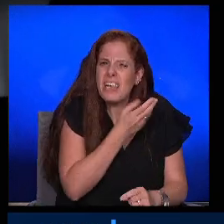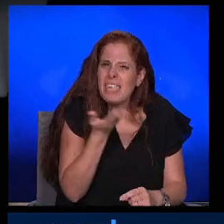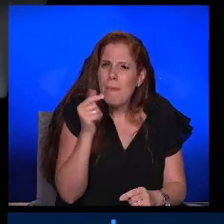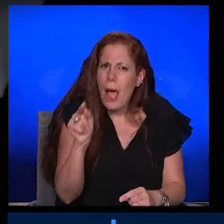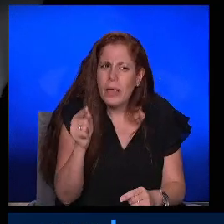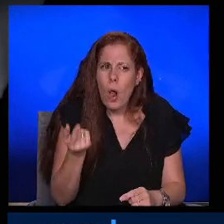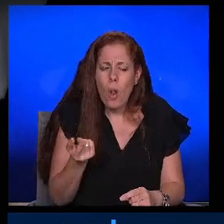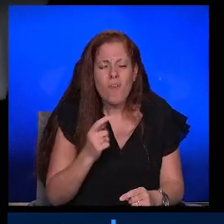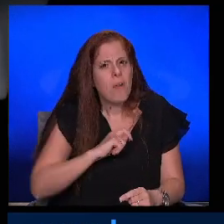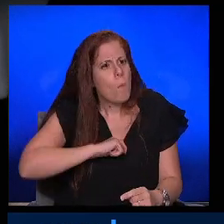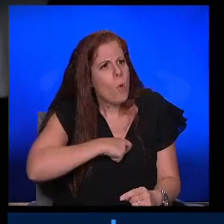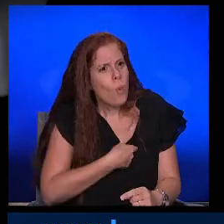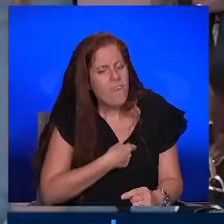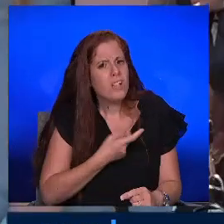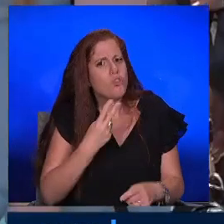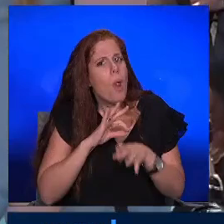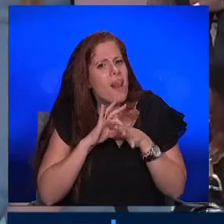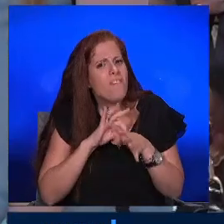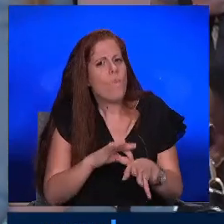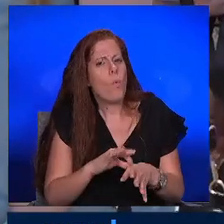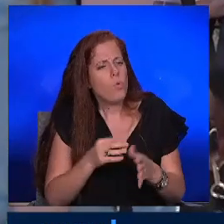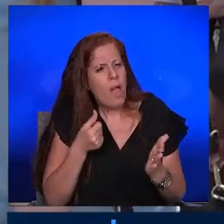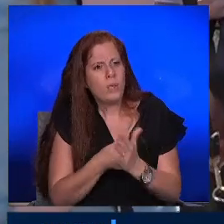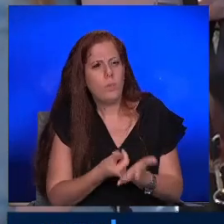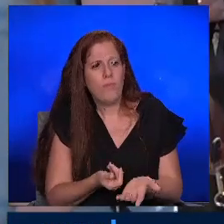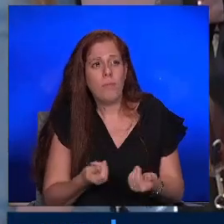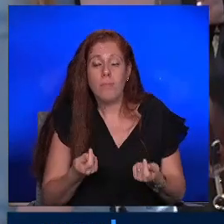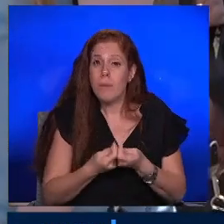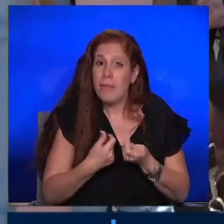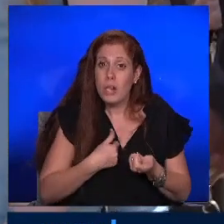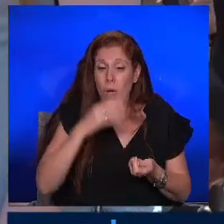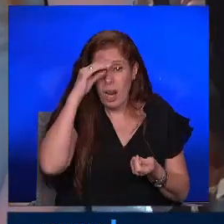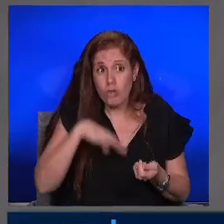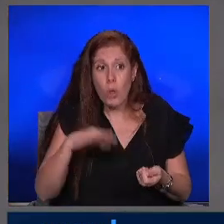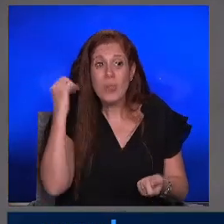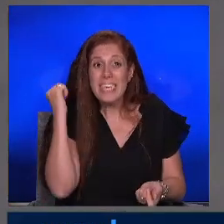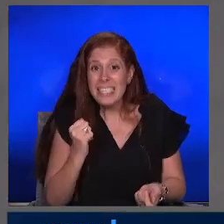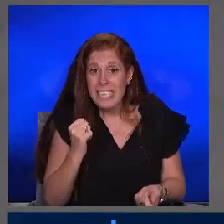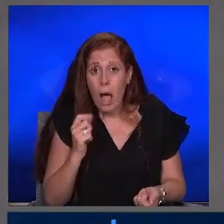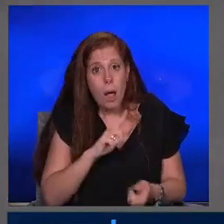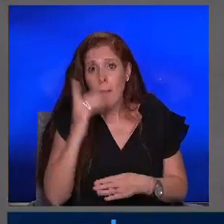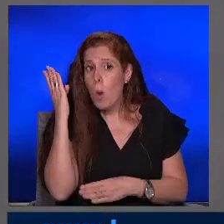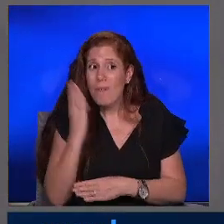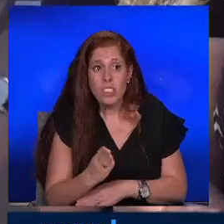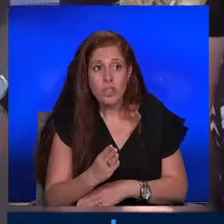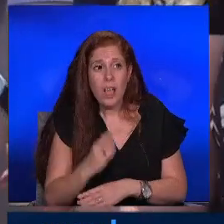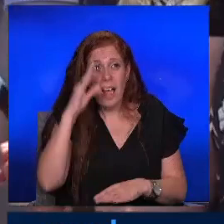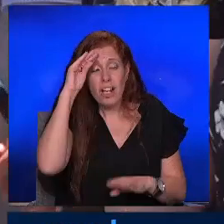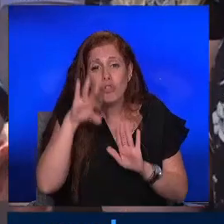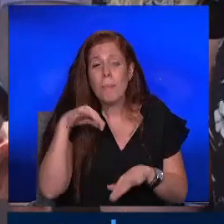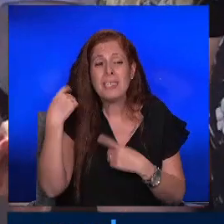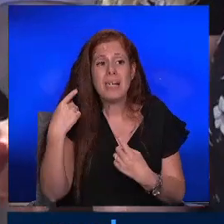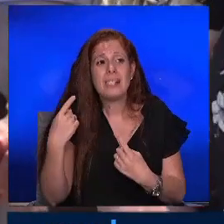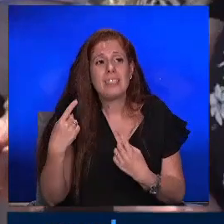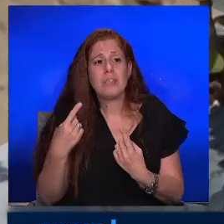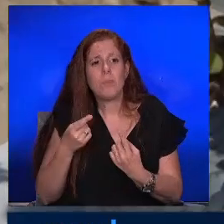מאוד כואב לי שלא היה ליווי עד הקצה. מבחינתנו, הילד שלנו נרצח גם אם לא באופן ישיר. הילד שמצא את עצמו נדרס ללא רחמים